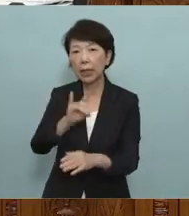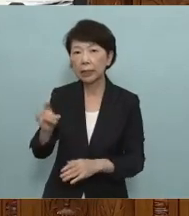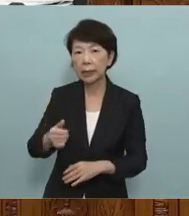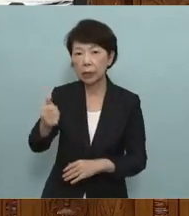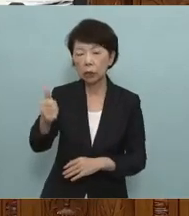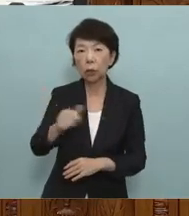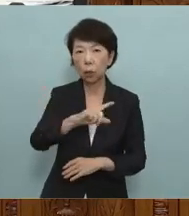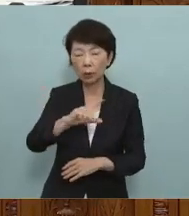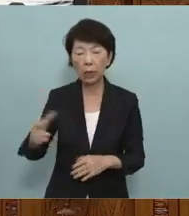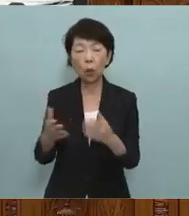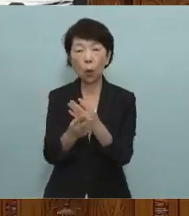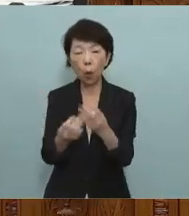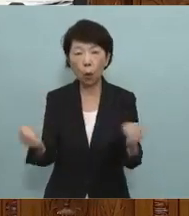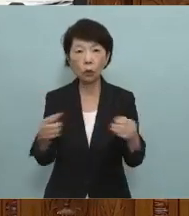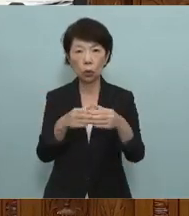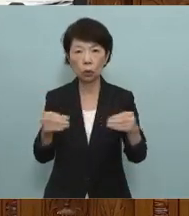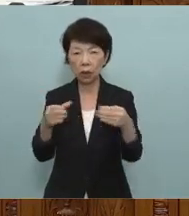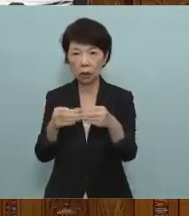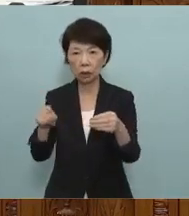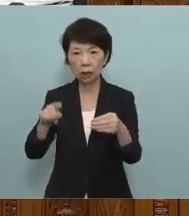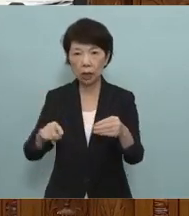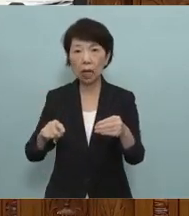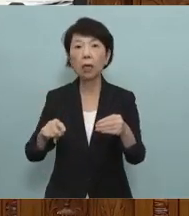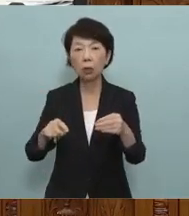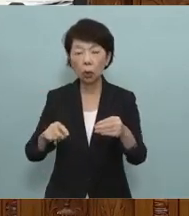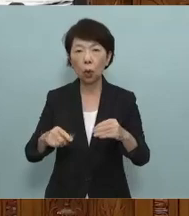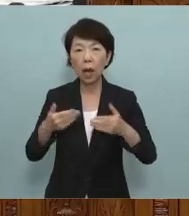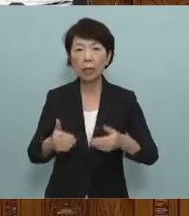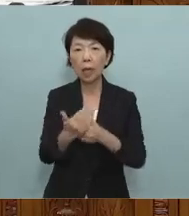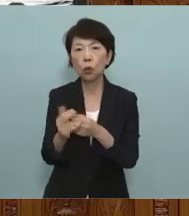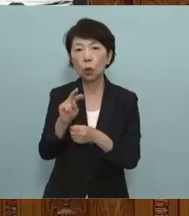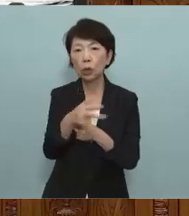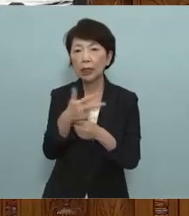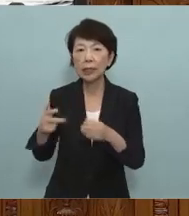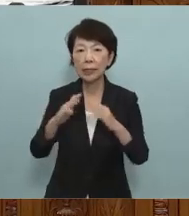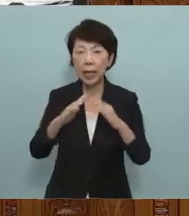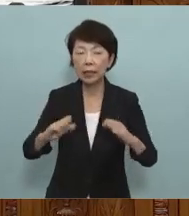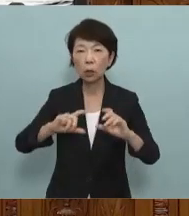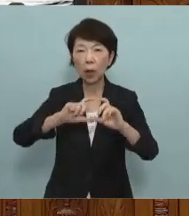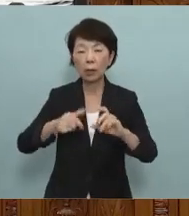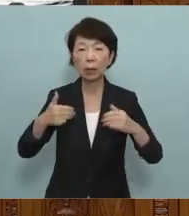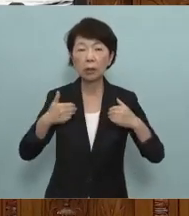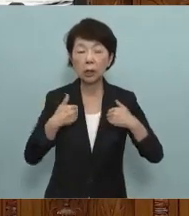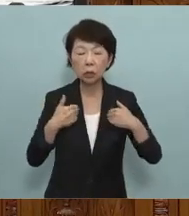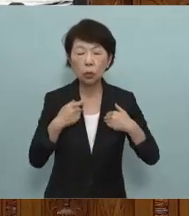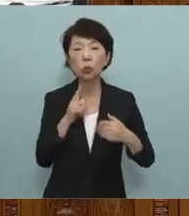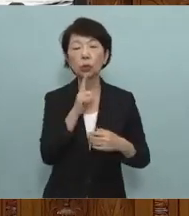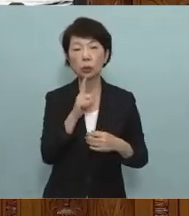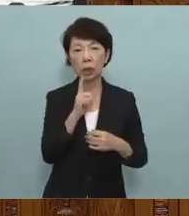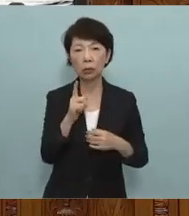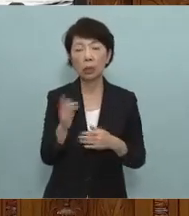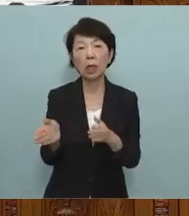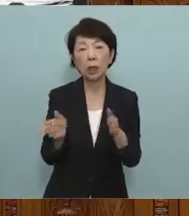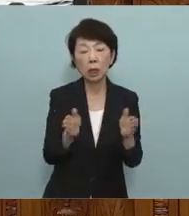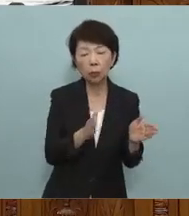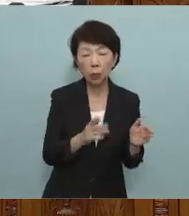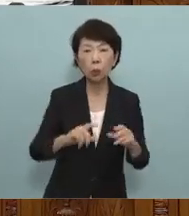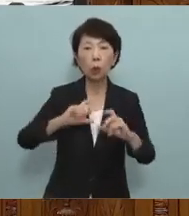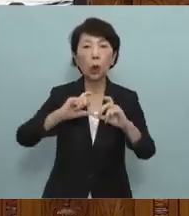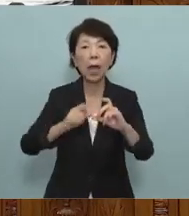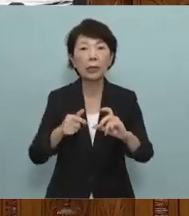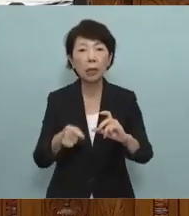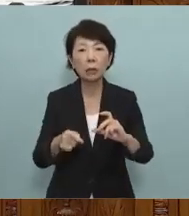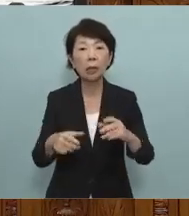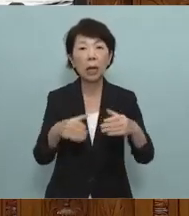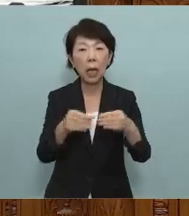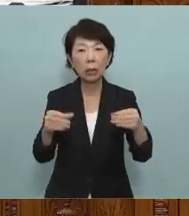む多くの国々も安保理改革の必要性に言及をいたしました。一方、安保理改革は各国